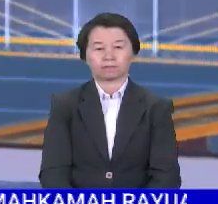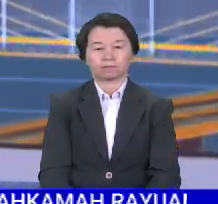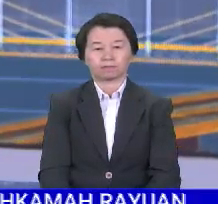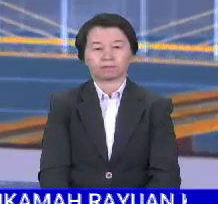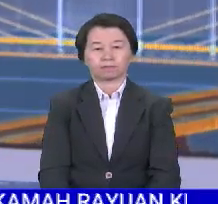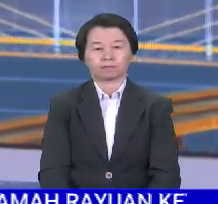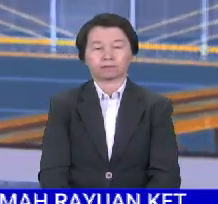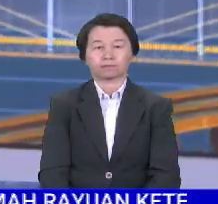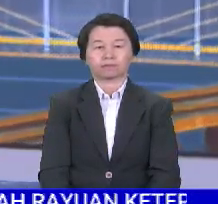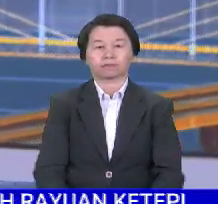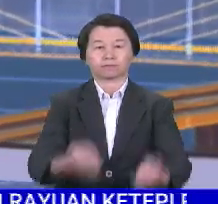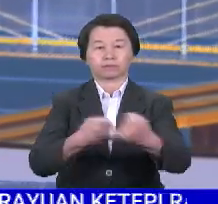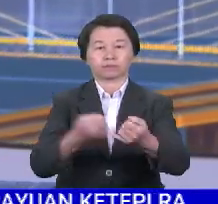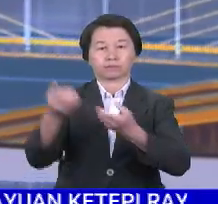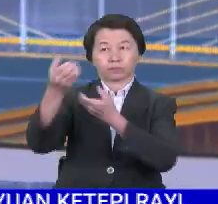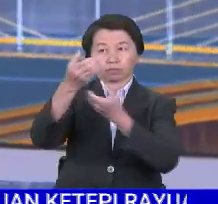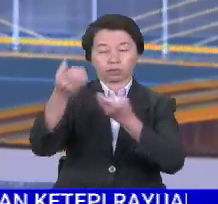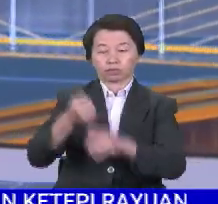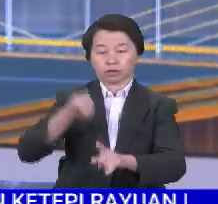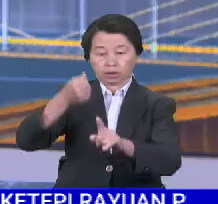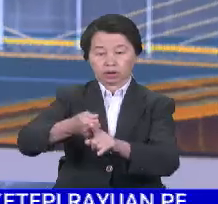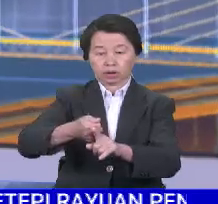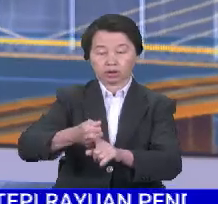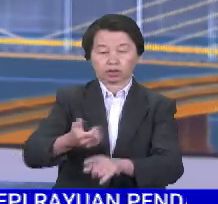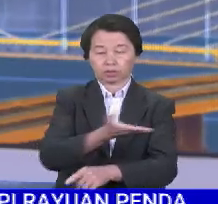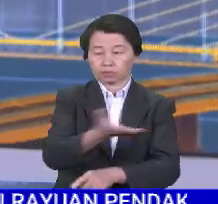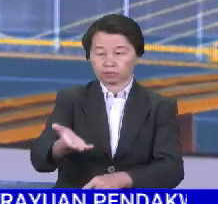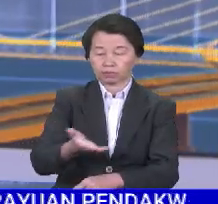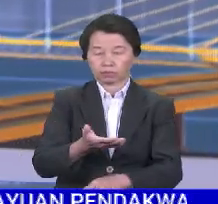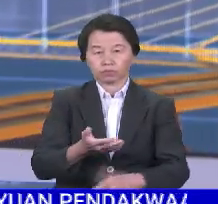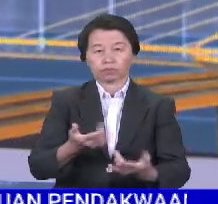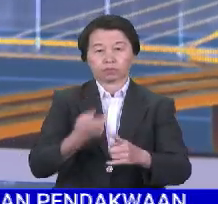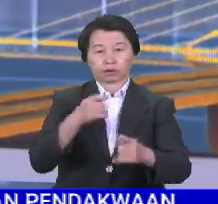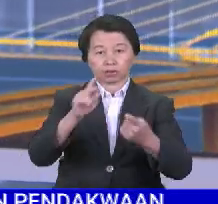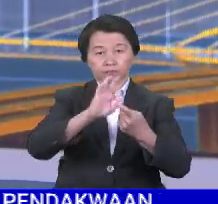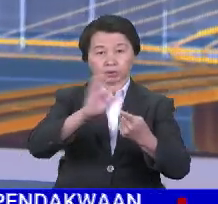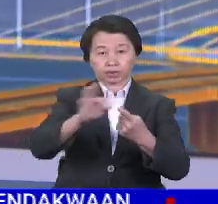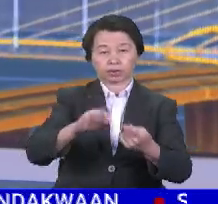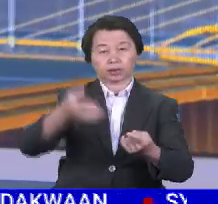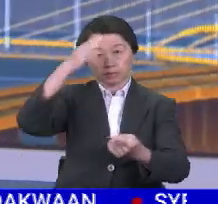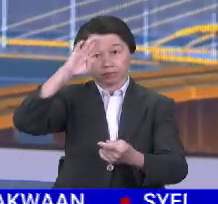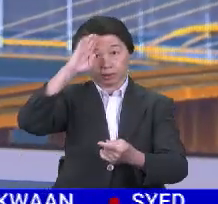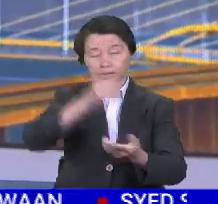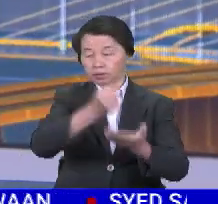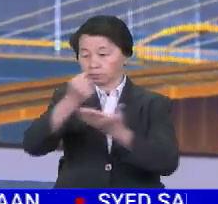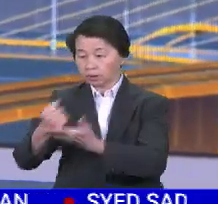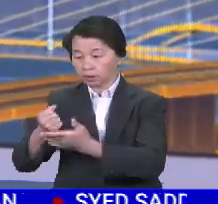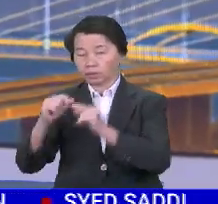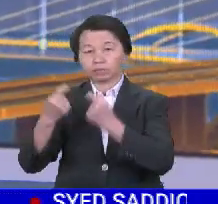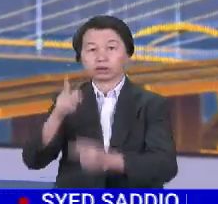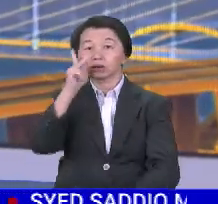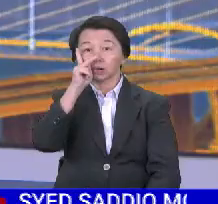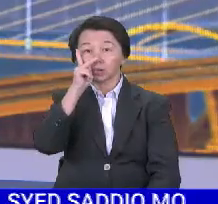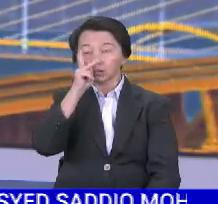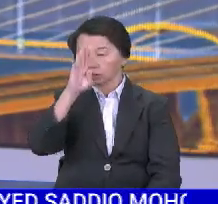Jabatan Bomba dan Penyelamat Malaysia mengerahkan anggota dan aset bantuan dari Pulau Pinang dan Perlis untuk membantu pasukan di